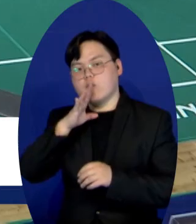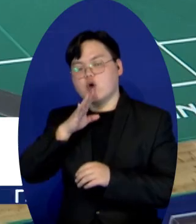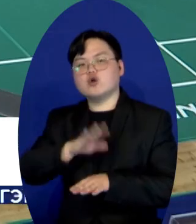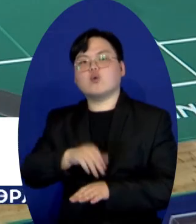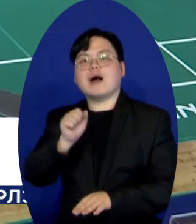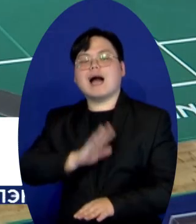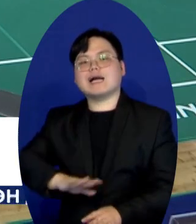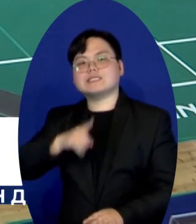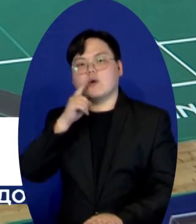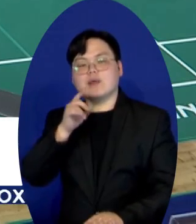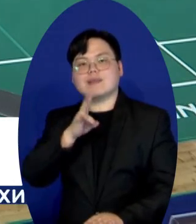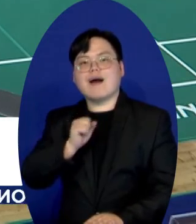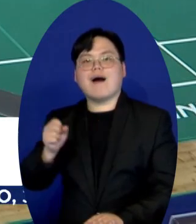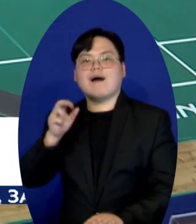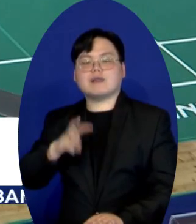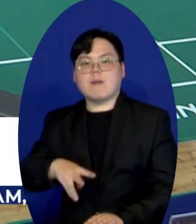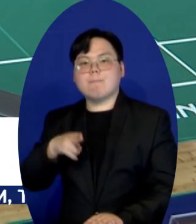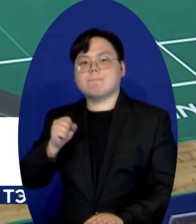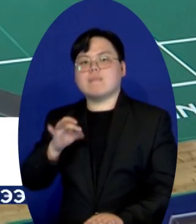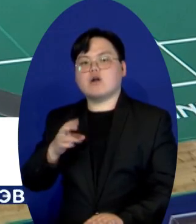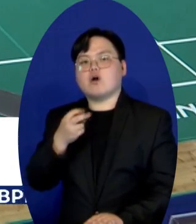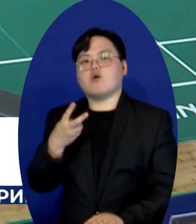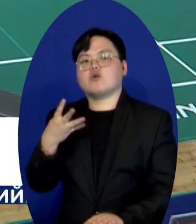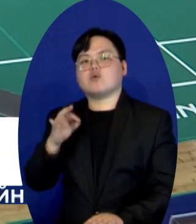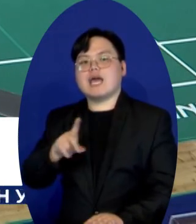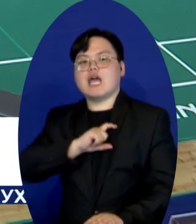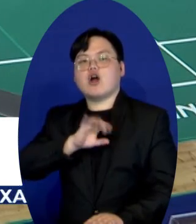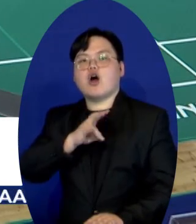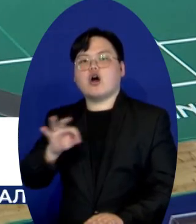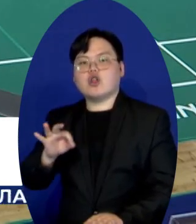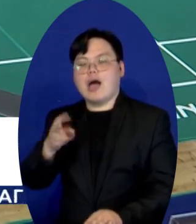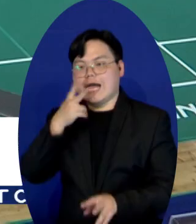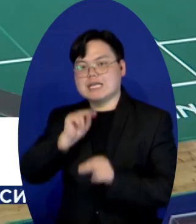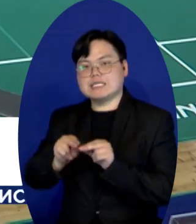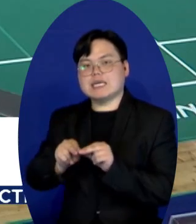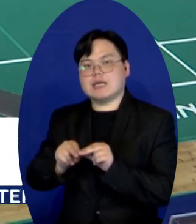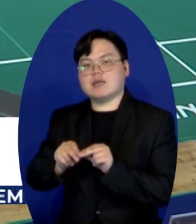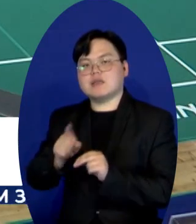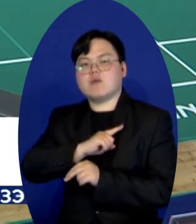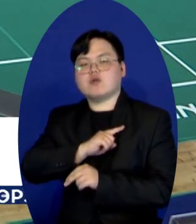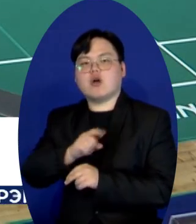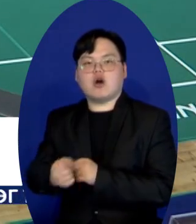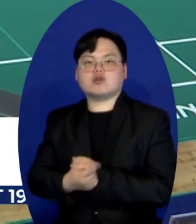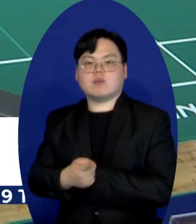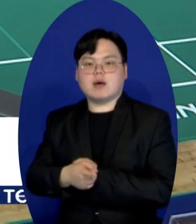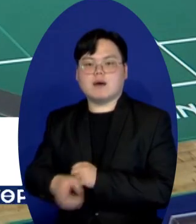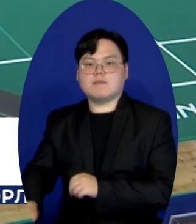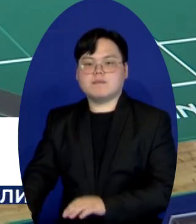залуучуудын наадам Парис 2024 Олимпийн эрхийн оноо цуглуулах сорилго тэмцээн болж байгаагаараа онцлогтой юм.